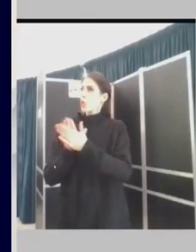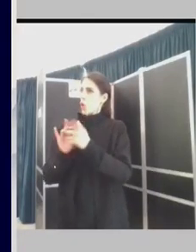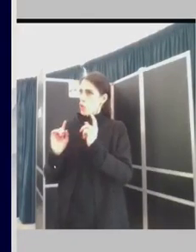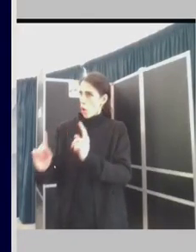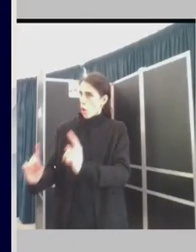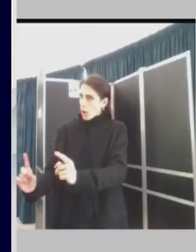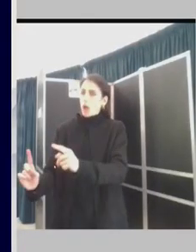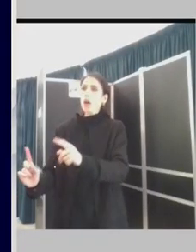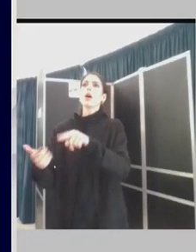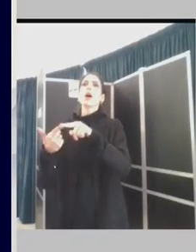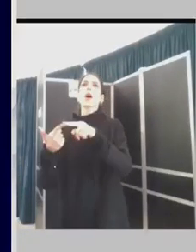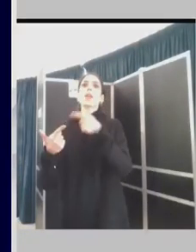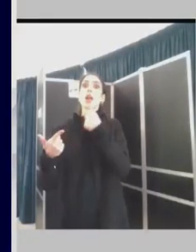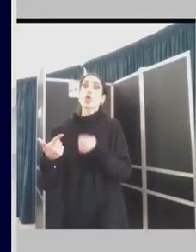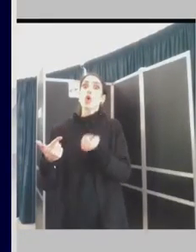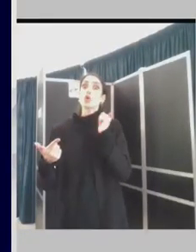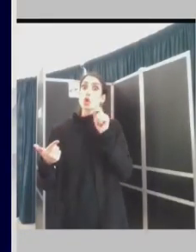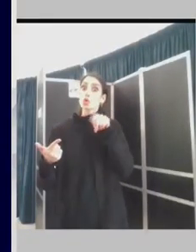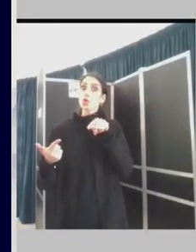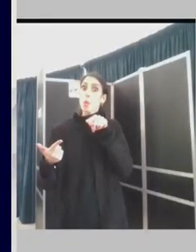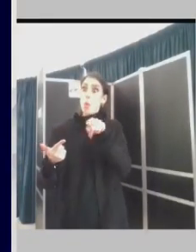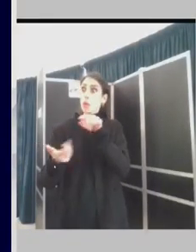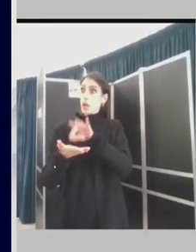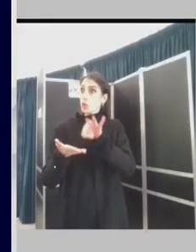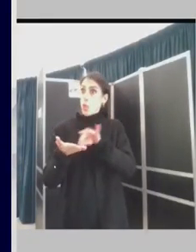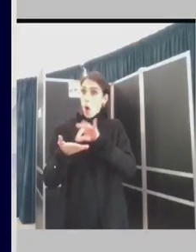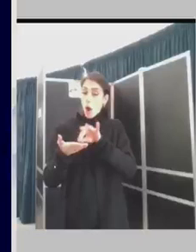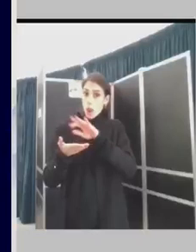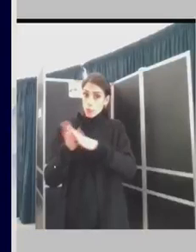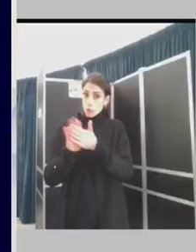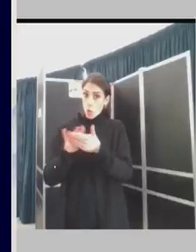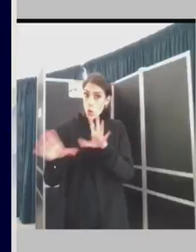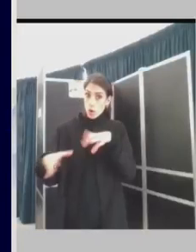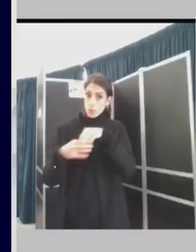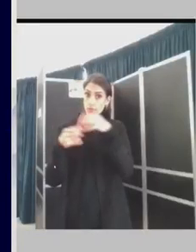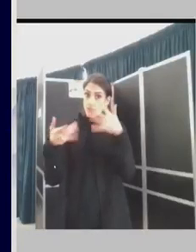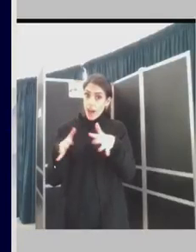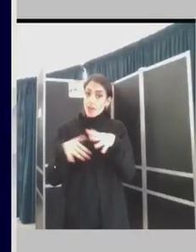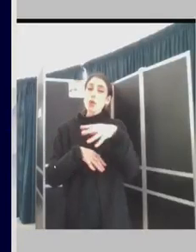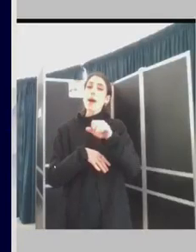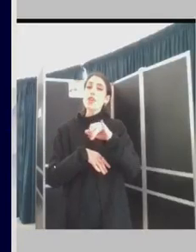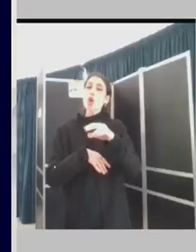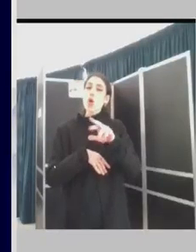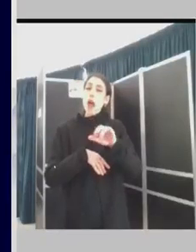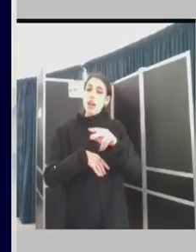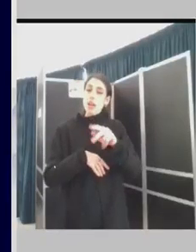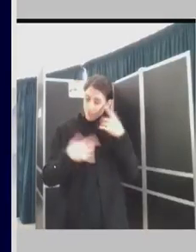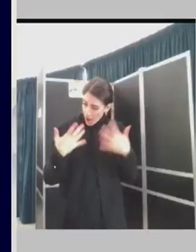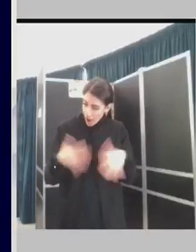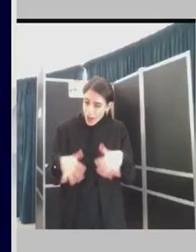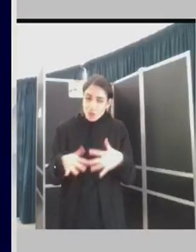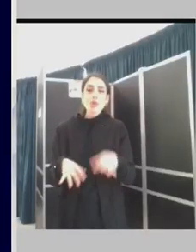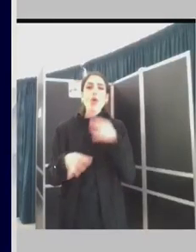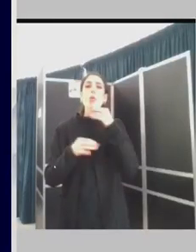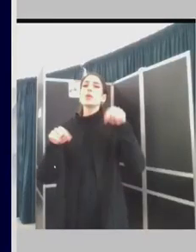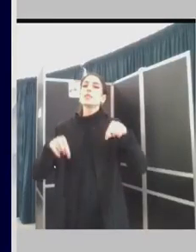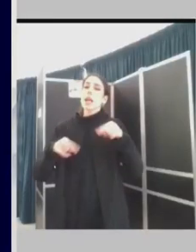società di salvamento con alcune scuole in altri municipi. Noi dobbiamo rimettere a sistema la cultura del soccorso, e quindi vuol dire